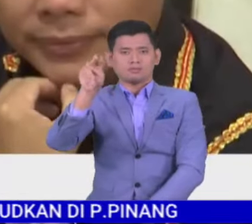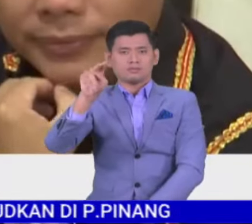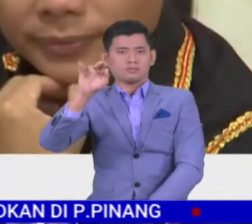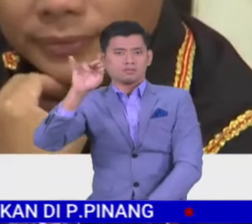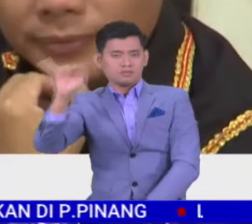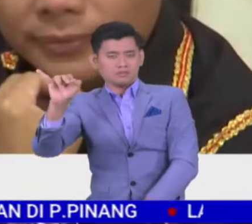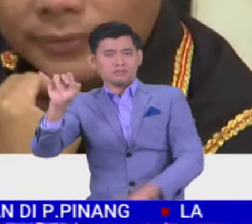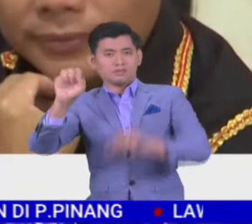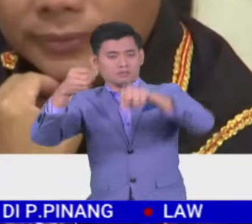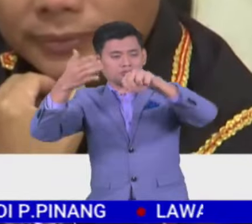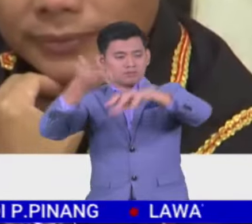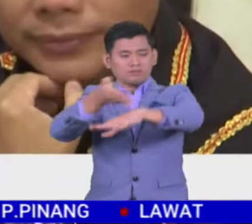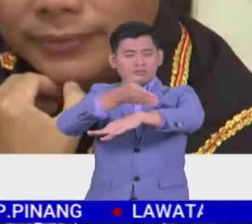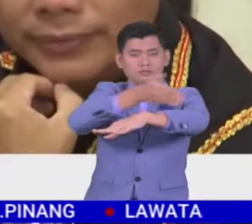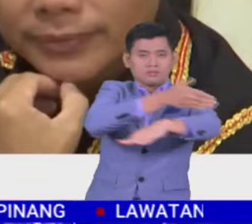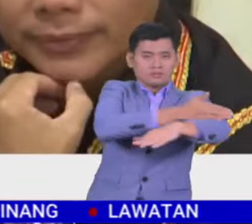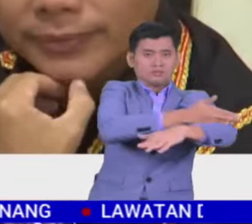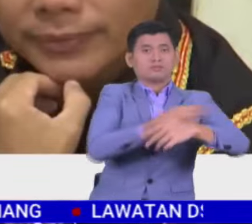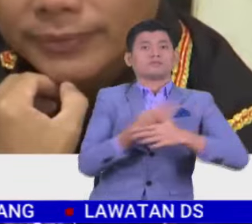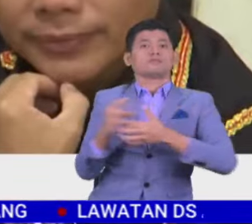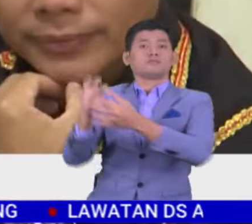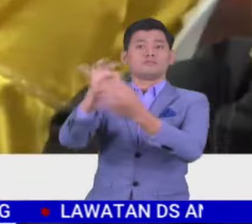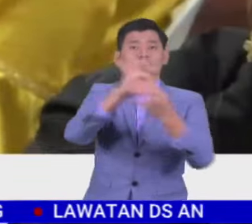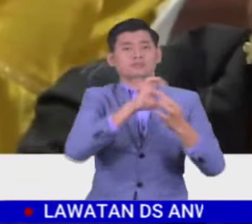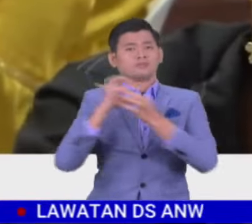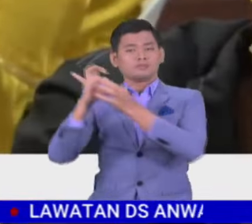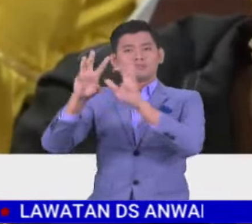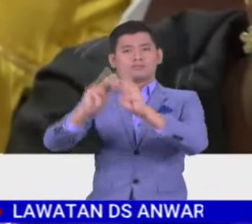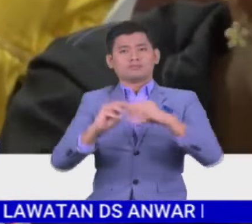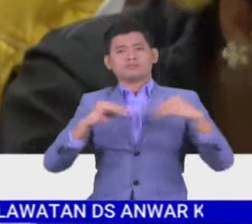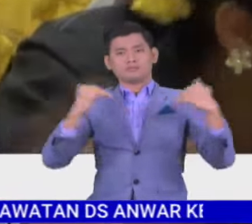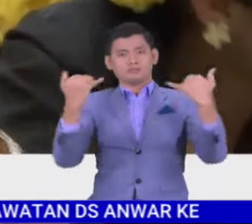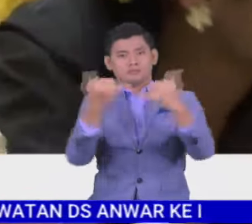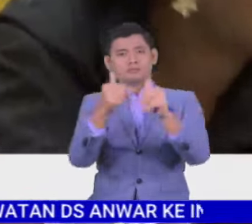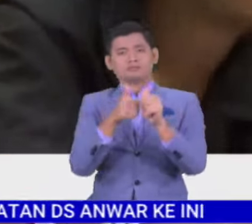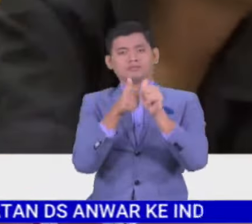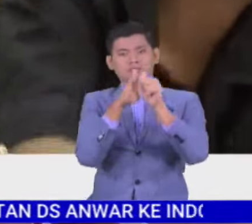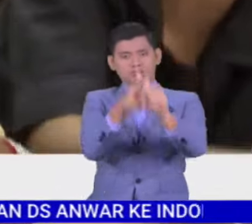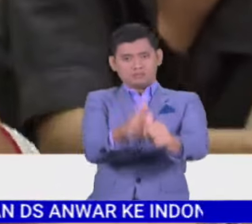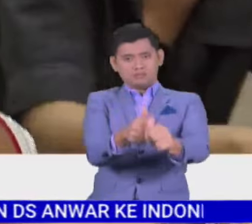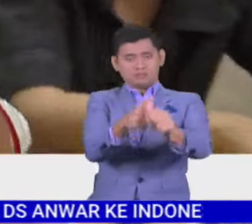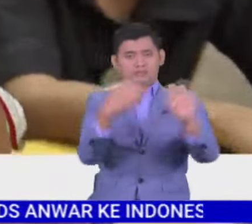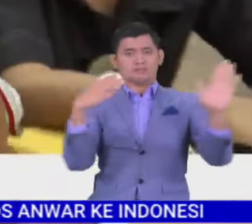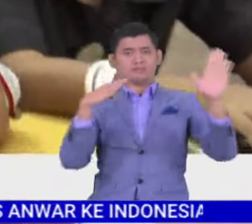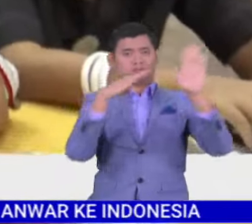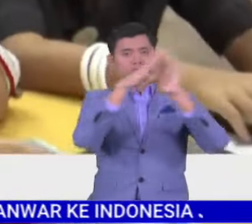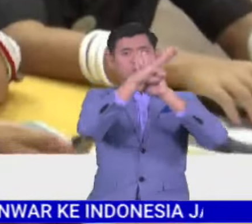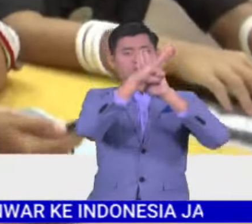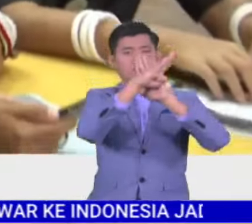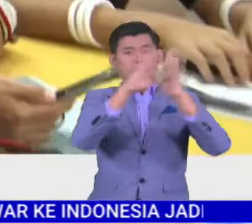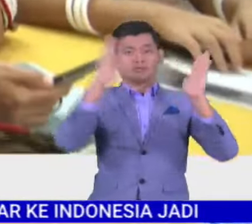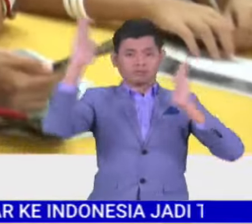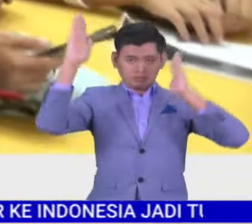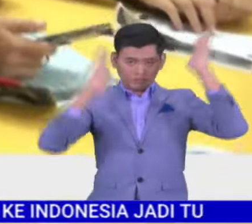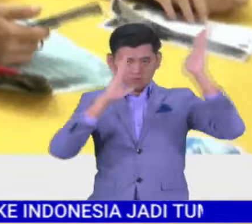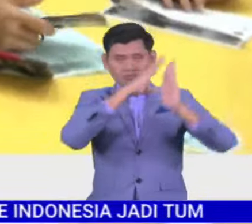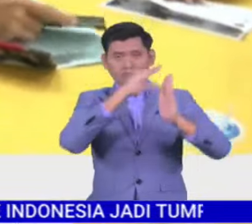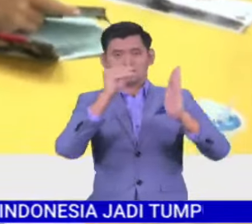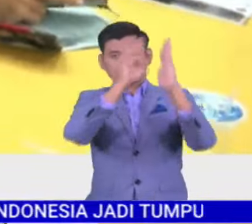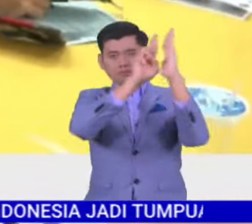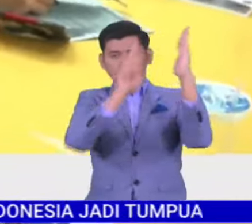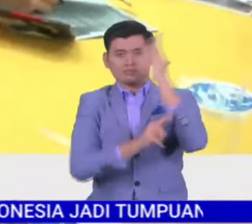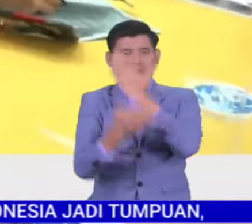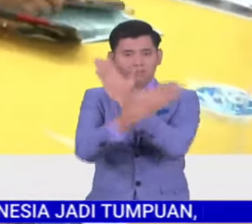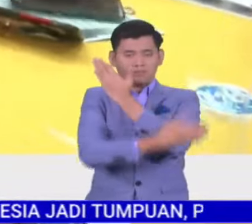memper tingkat dan memperkukuh keterpaduan sosial masyarakat berperaskan perkembangan persekutuan dan rukun negara secara inklusif